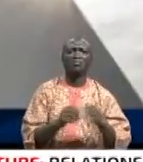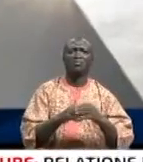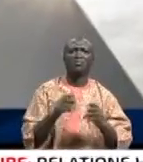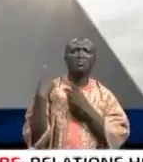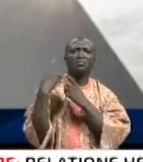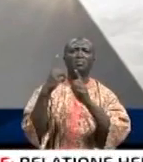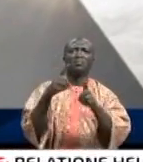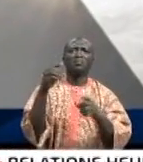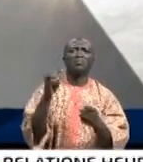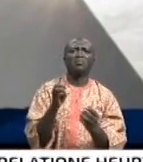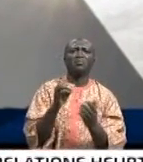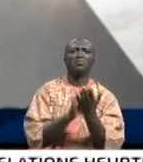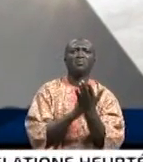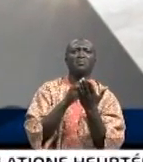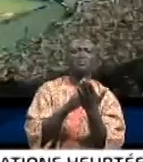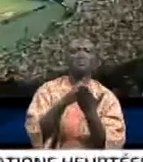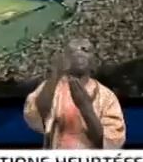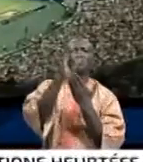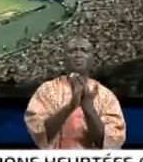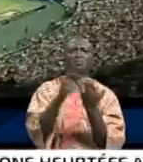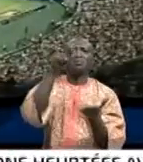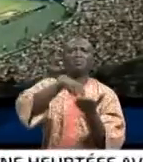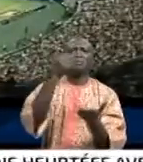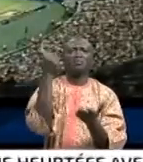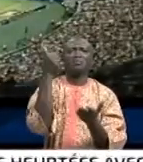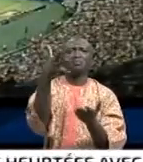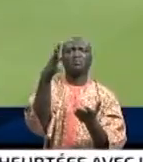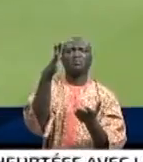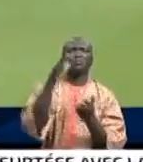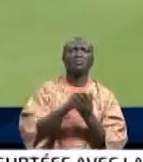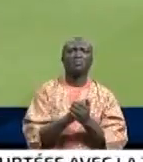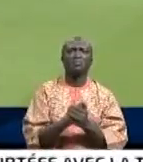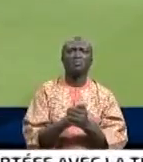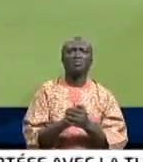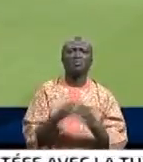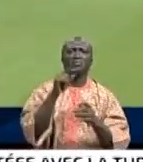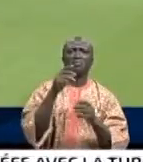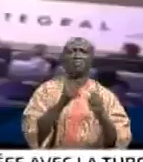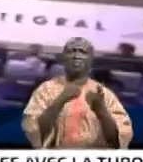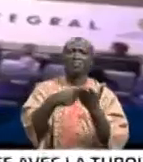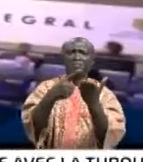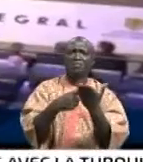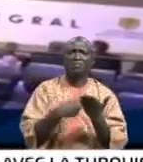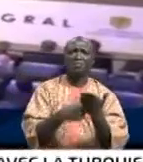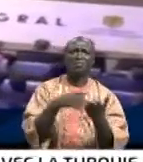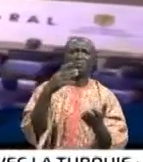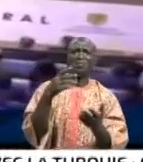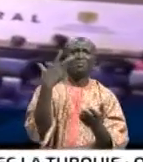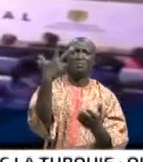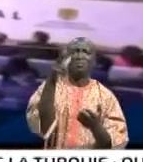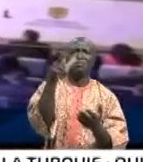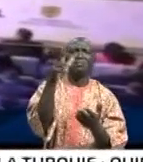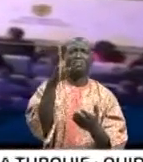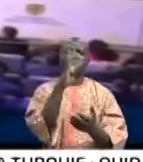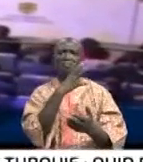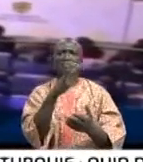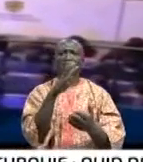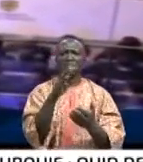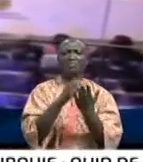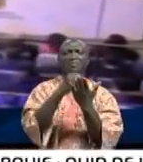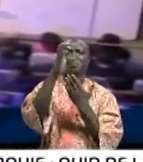mai 2015 le projet de mondial à 48 de qui va certainement être discuté il est très et 14 octobre lors du prochain